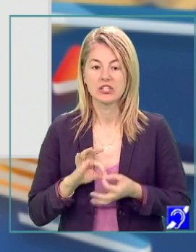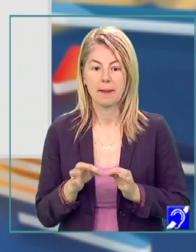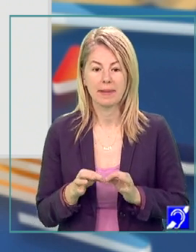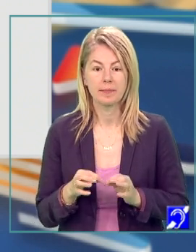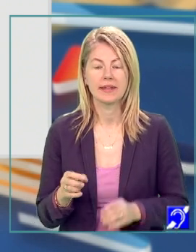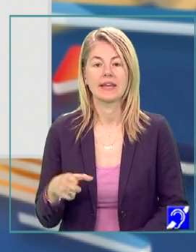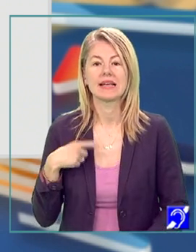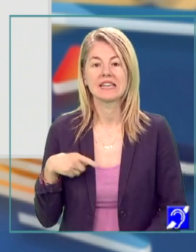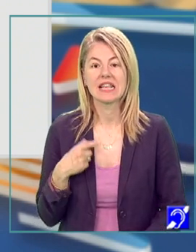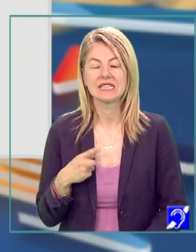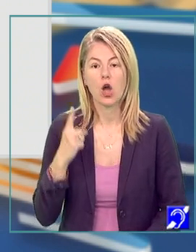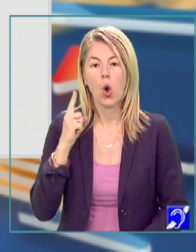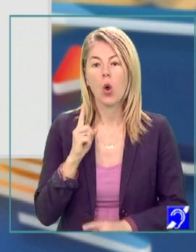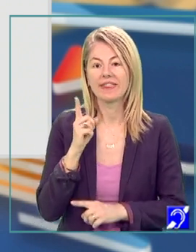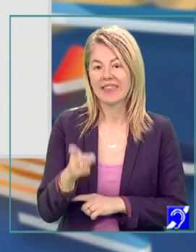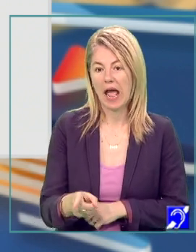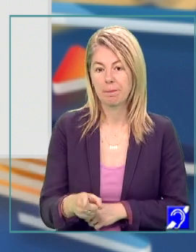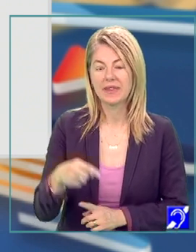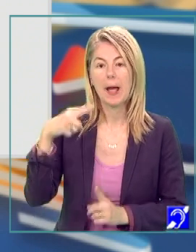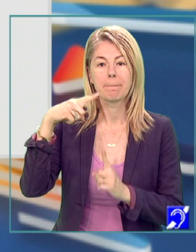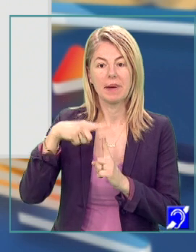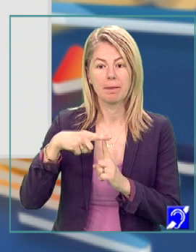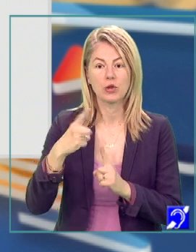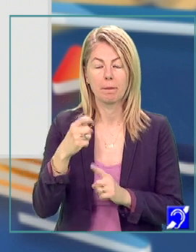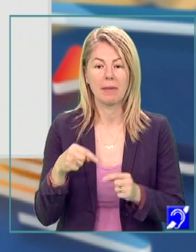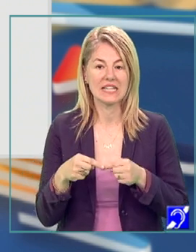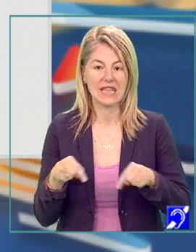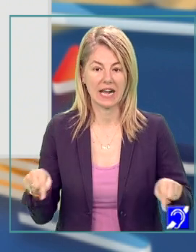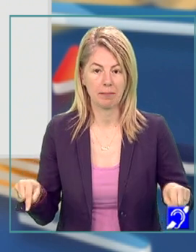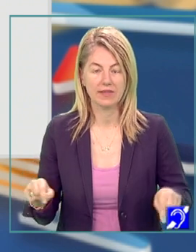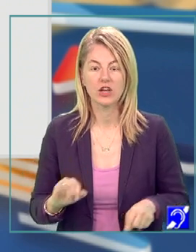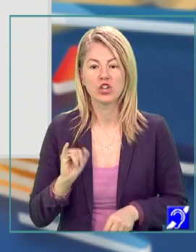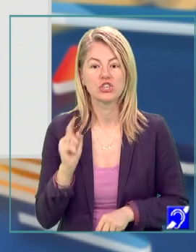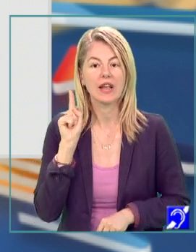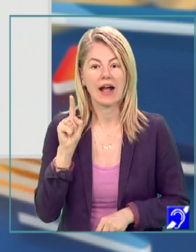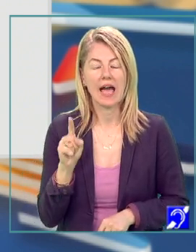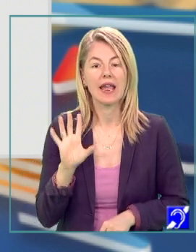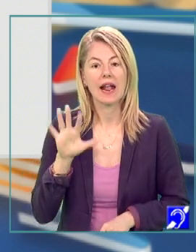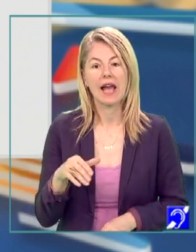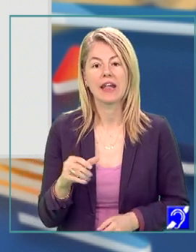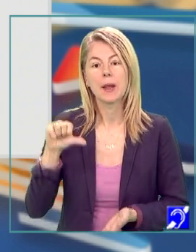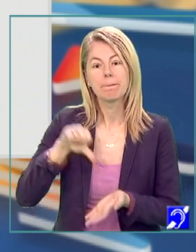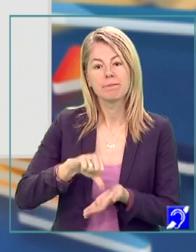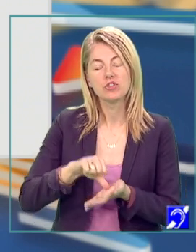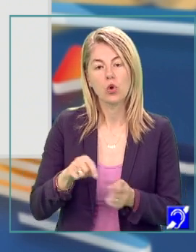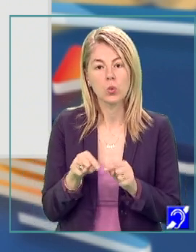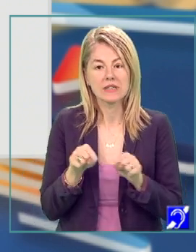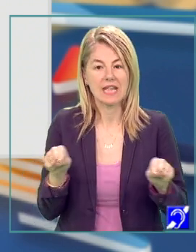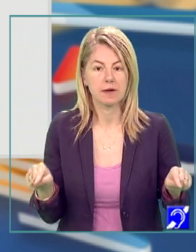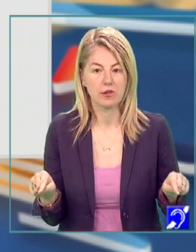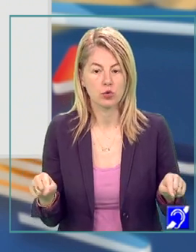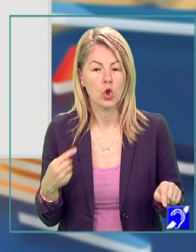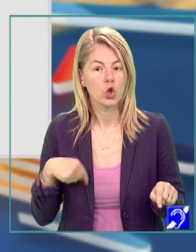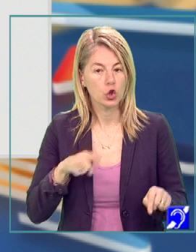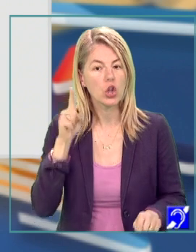unui segment este o dreaptă perpendiculară pe segment și care conține mijlocul segmentului.